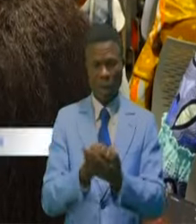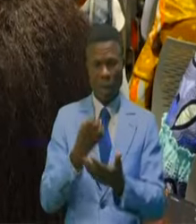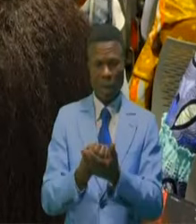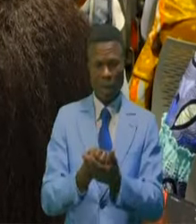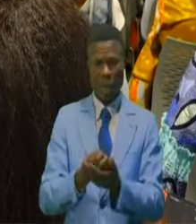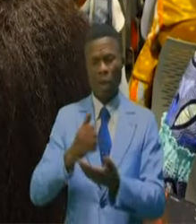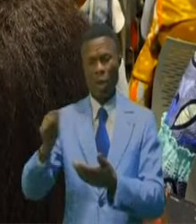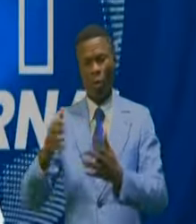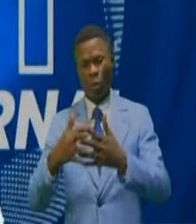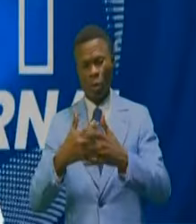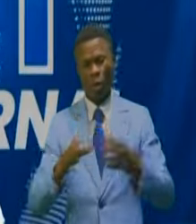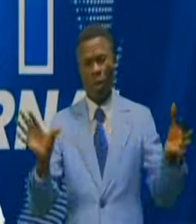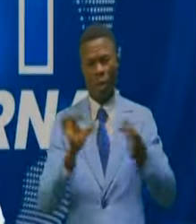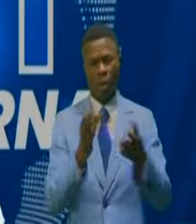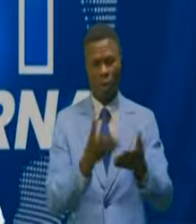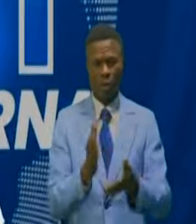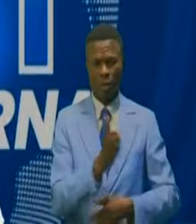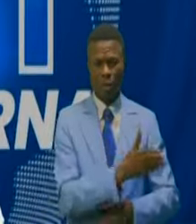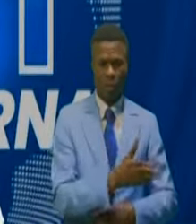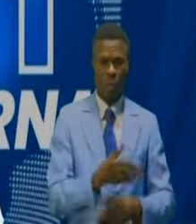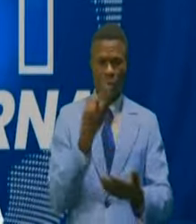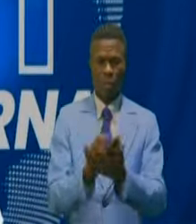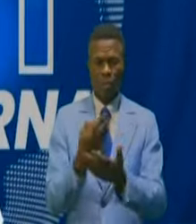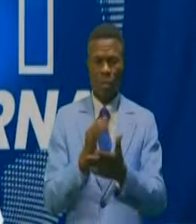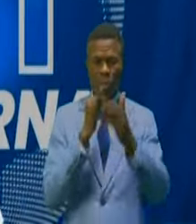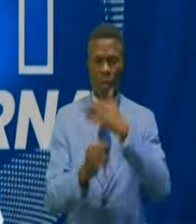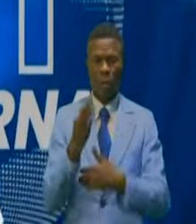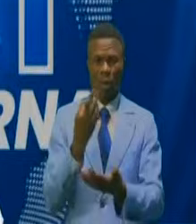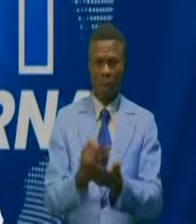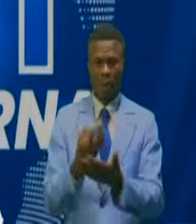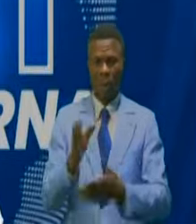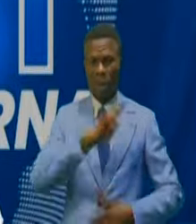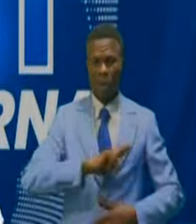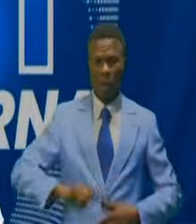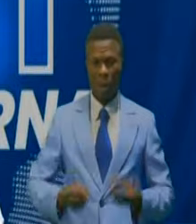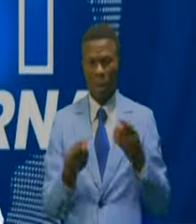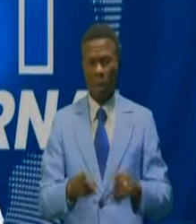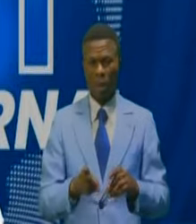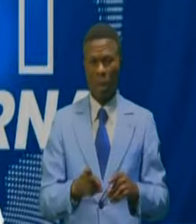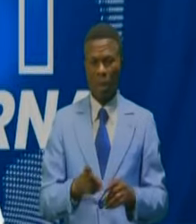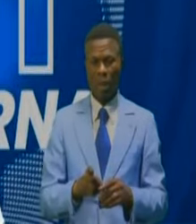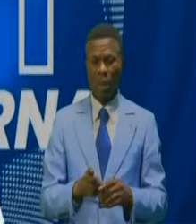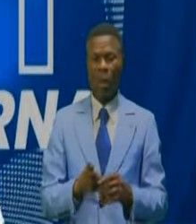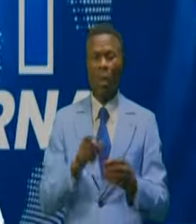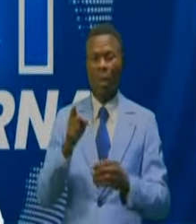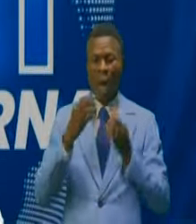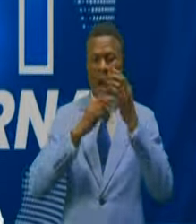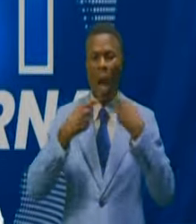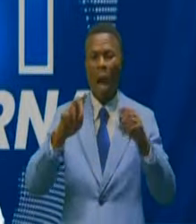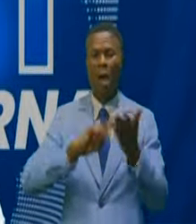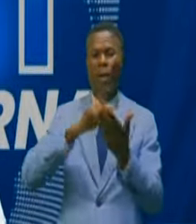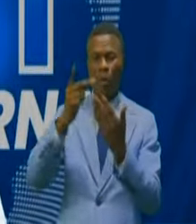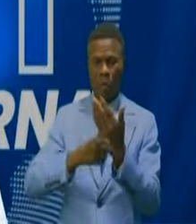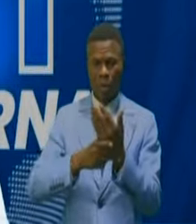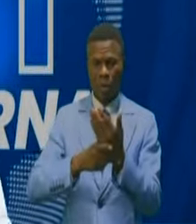d'autres partenaires. Le Fonds pour l'inclusion financière en RDC-SA vient quant à lui de publier son rapport